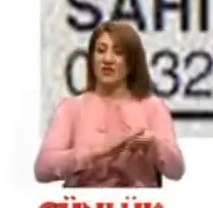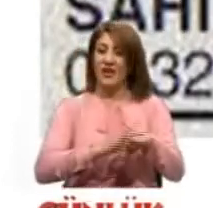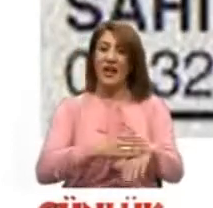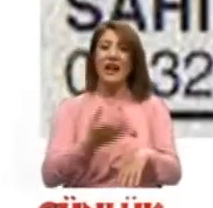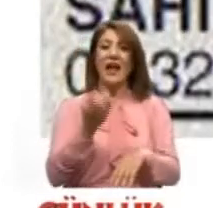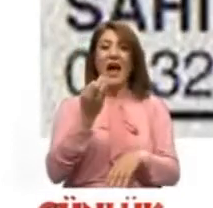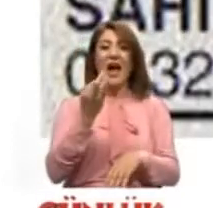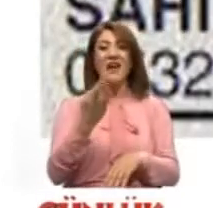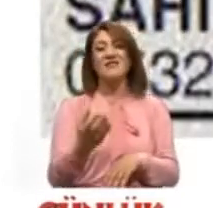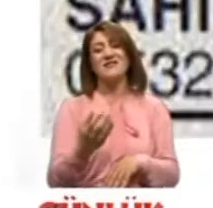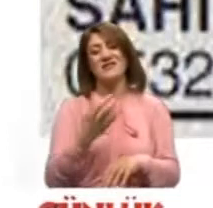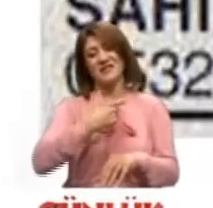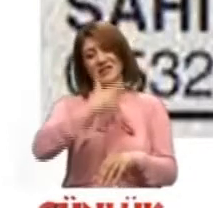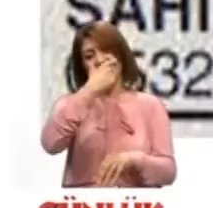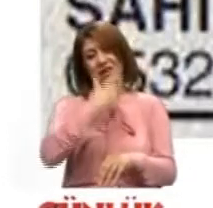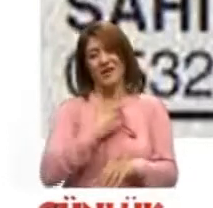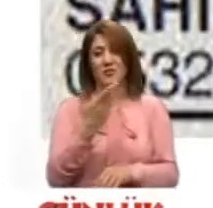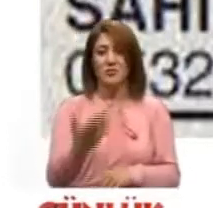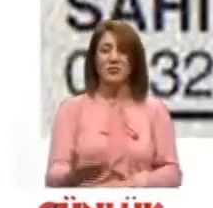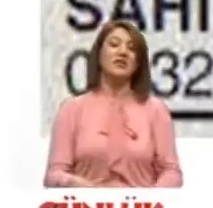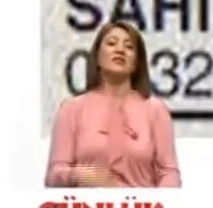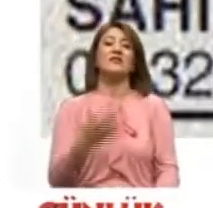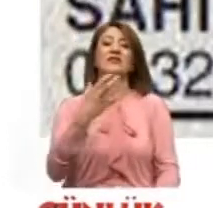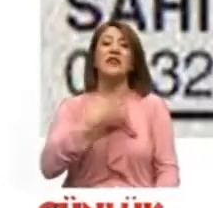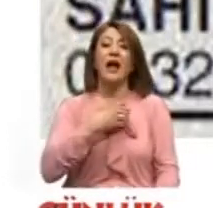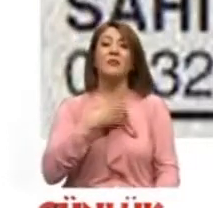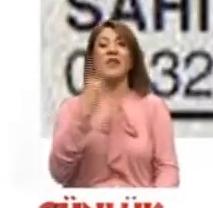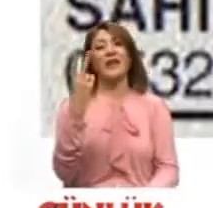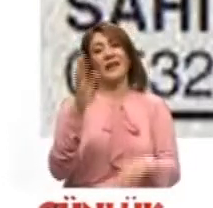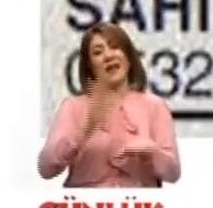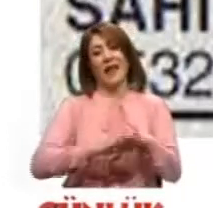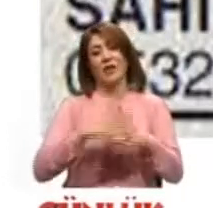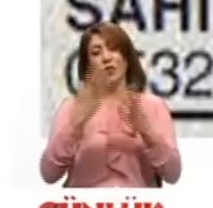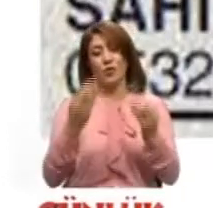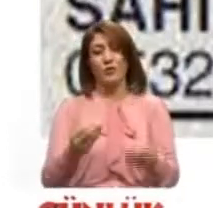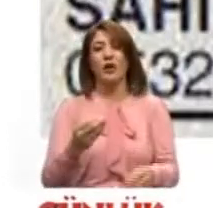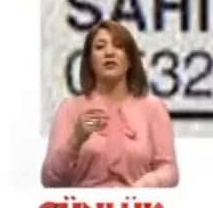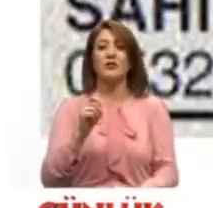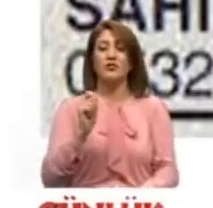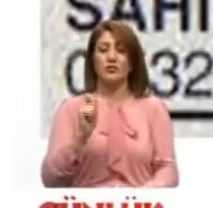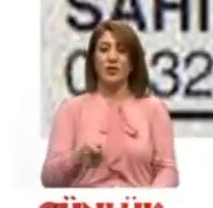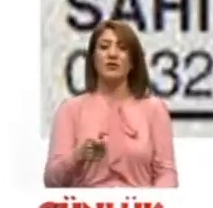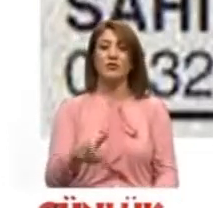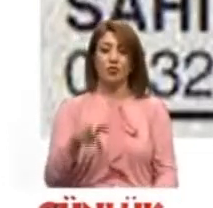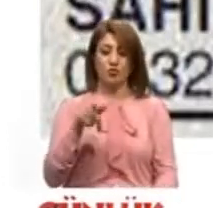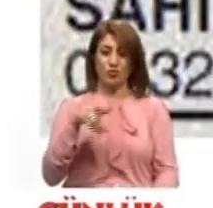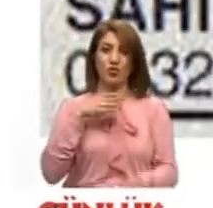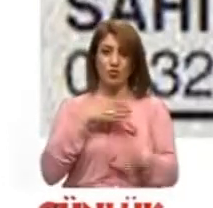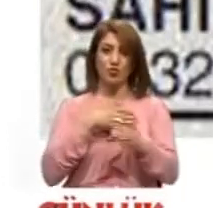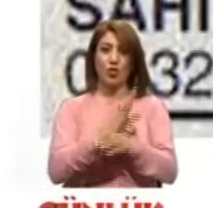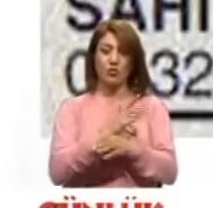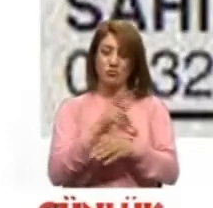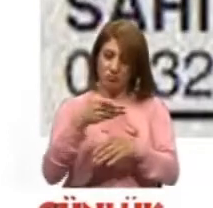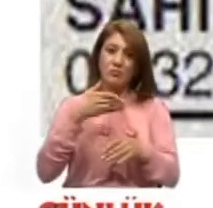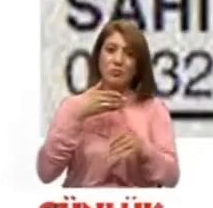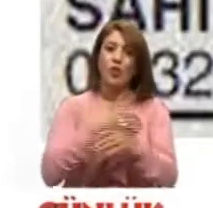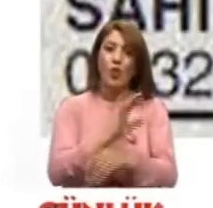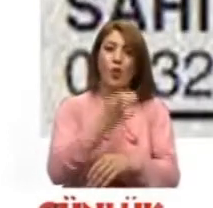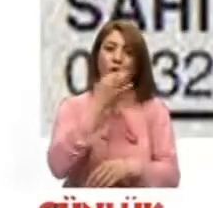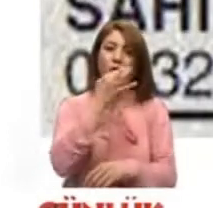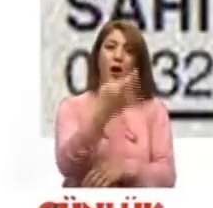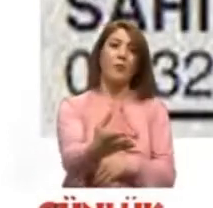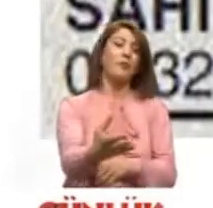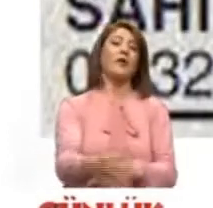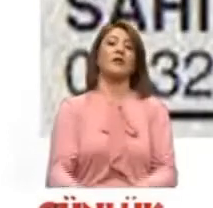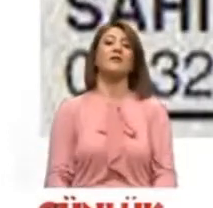Diş az kullanılmış. Şimdi zaten sahibinden olduğu için ikinci el olmak zorunda. Bu da anlaşılan o ki gerçek bir gerçek tabii haber ki. Öyle bunu